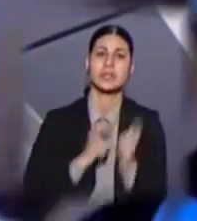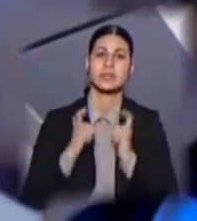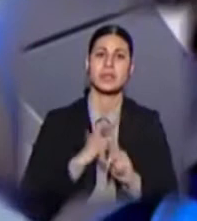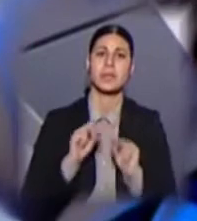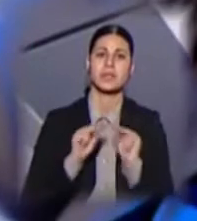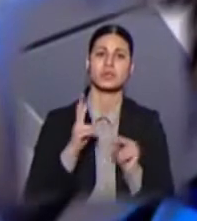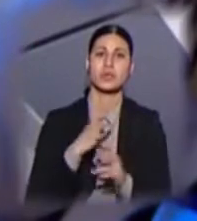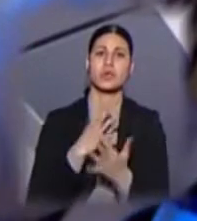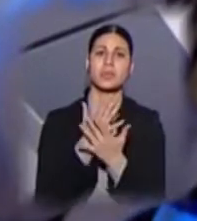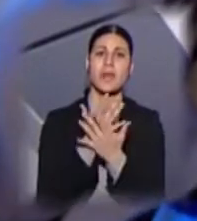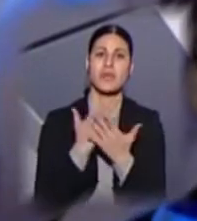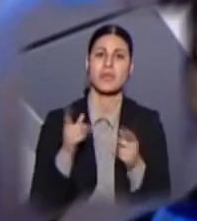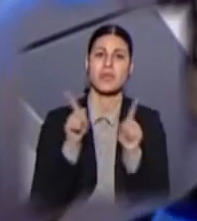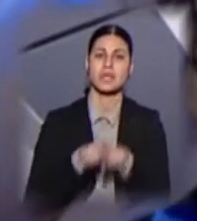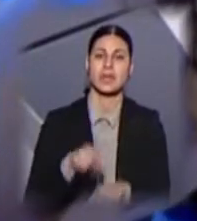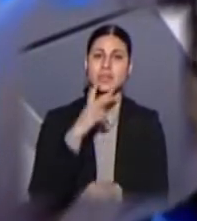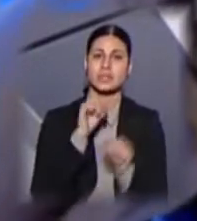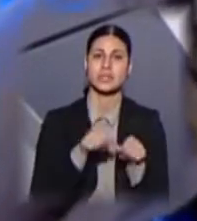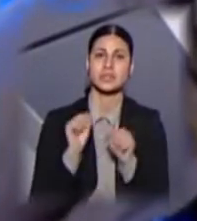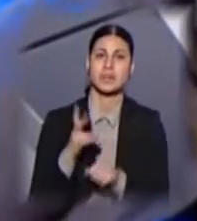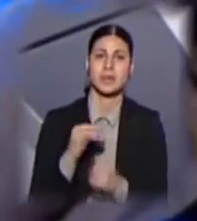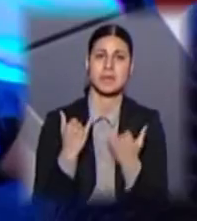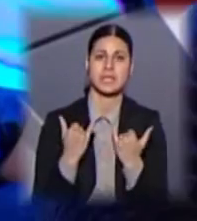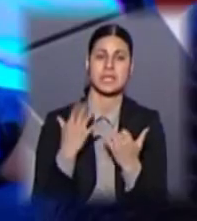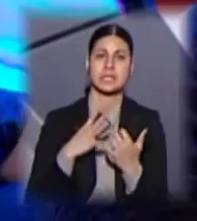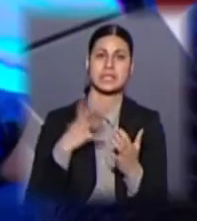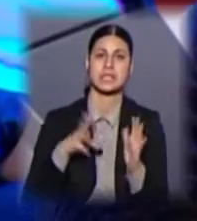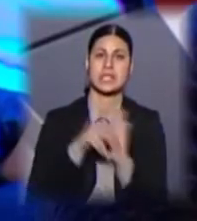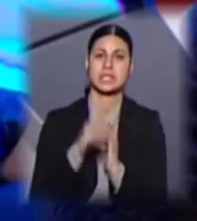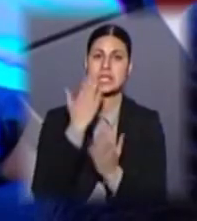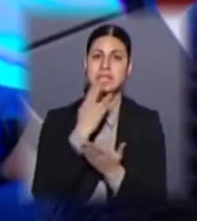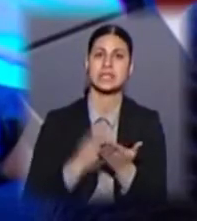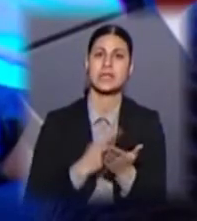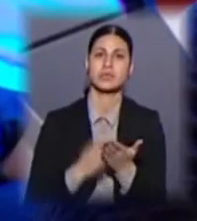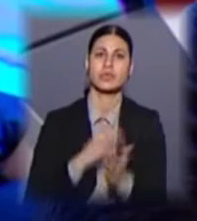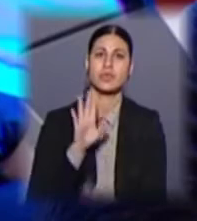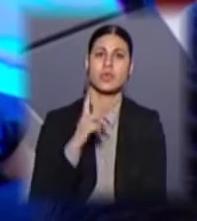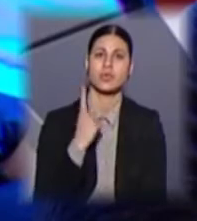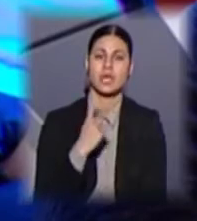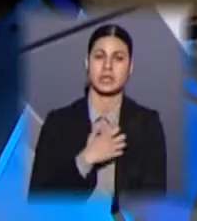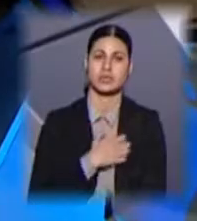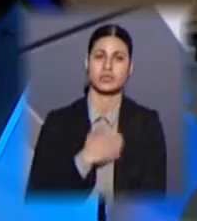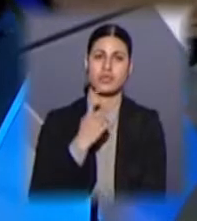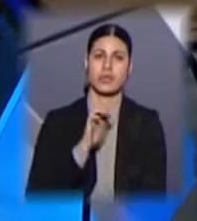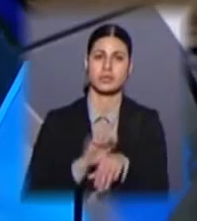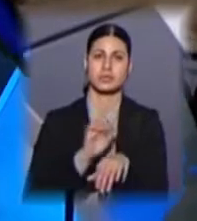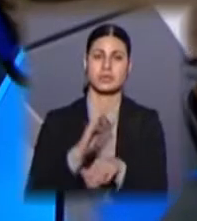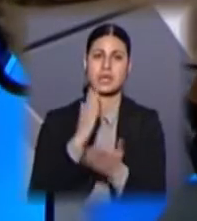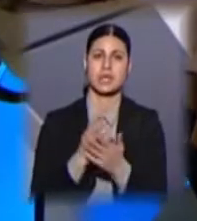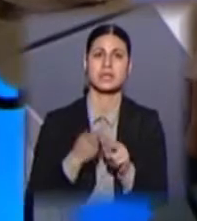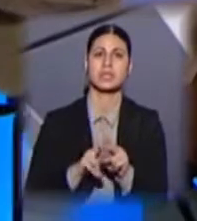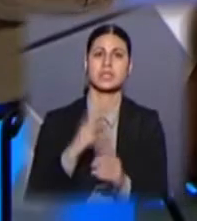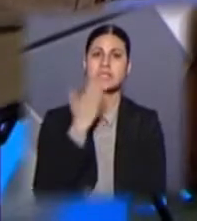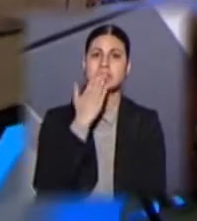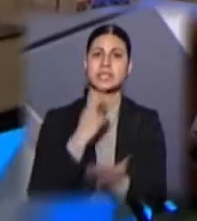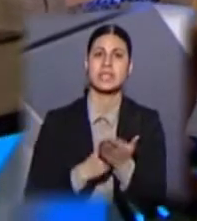სარგებლობდნენ მრავალფეროვანი სასწავლო რესურსით, მაგრამ რეალურად დღეს საქართველოში სახელმძღვანელო ძირითად რესურსად რჩება და აი ის